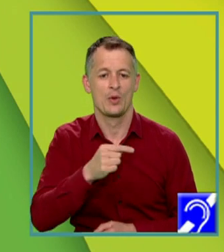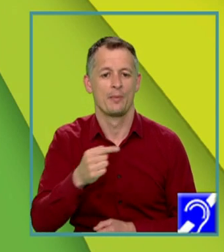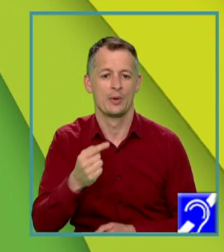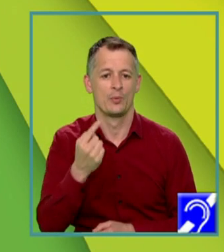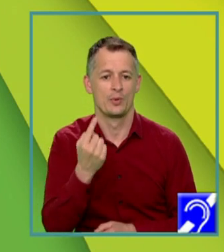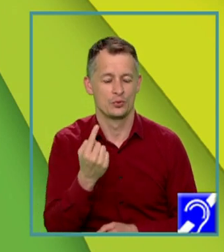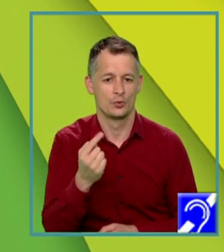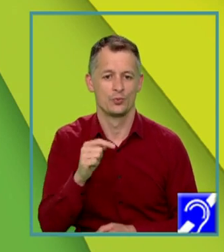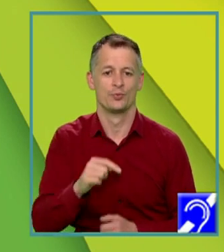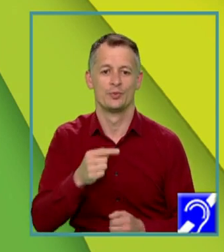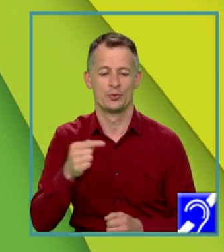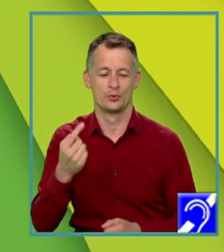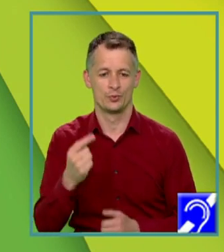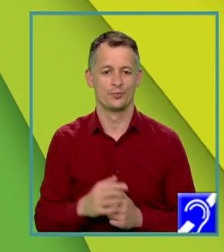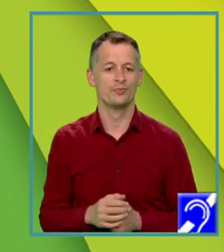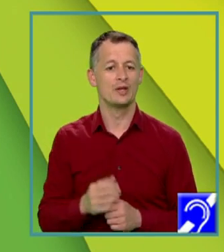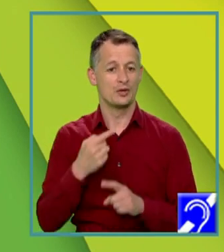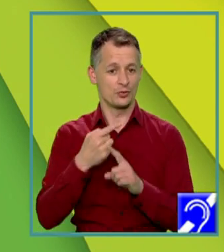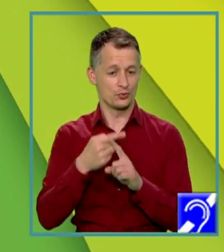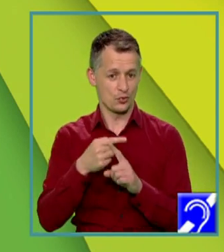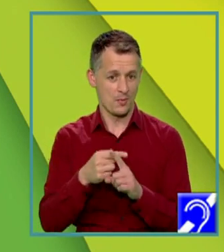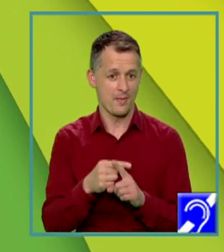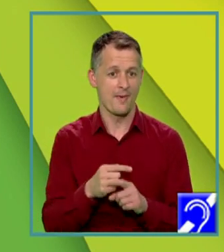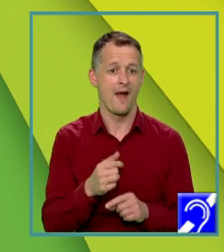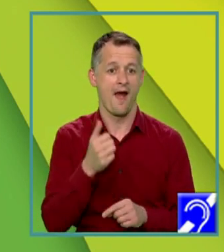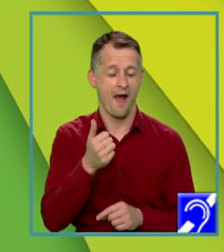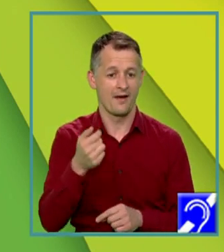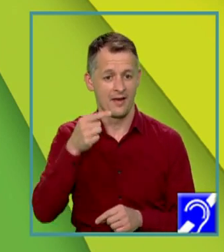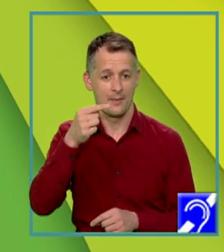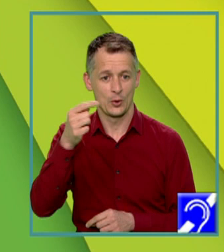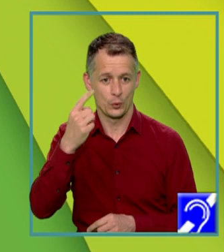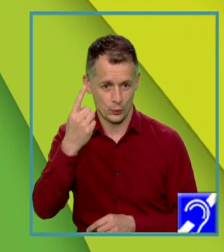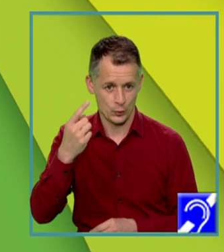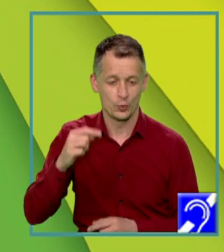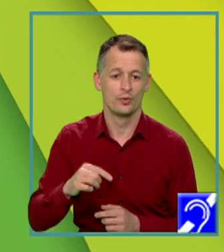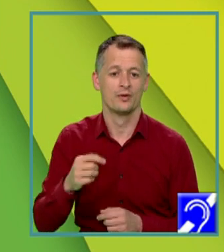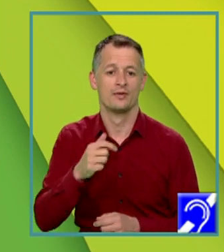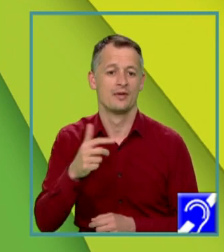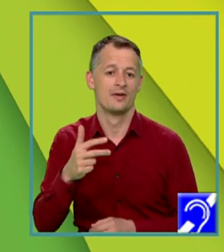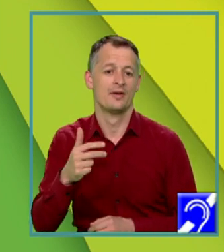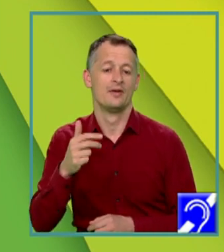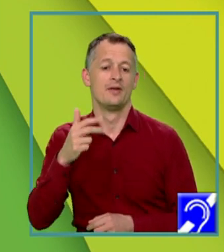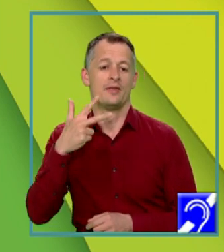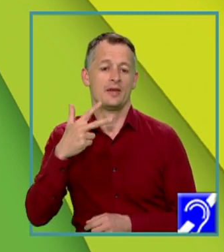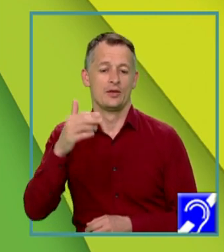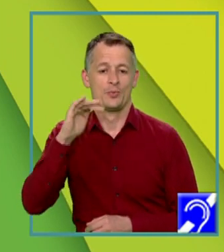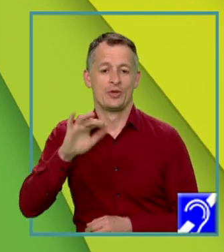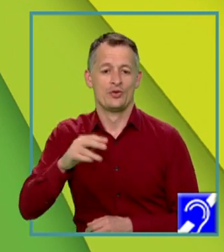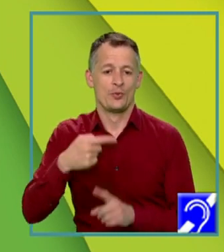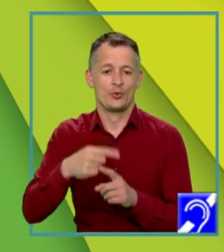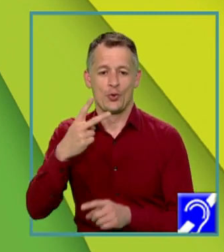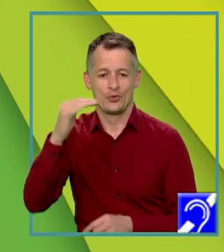elementele egal cu minus sunt suma elementelor matricei a la minus 1 este egală cu 3 supra 5 plus 2 supra